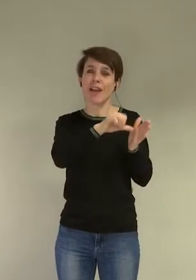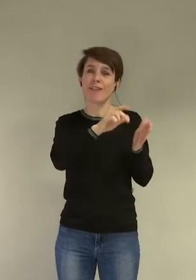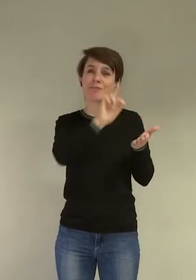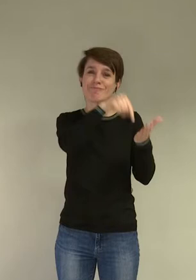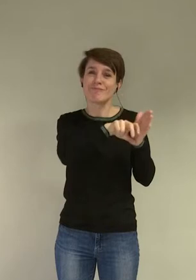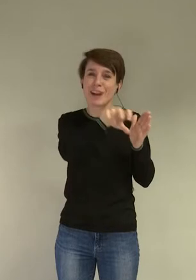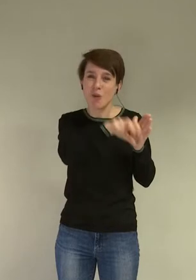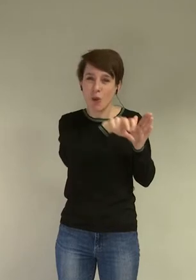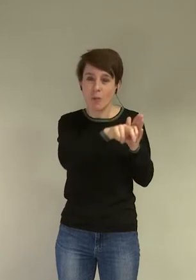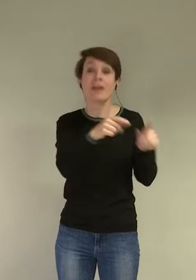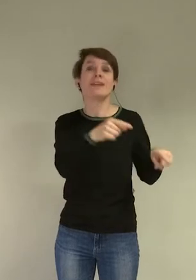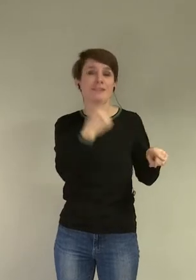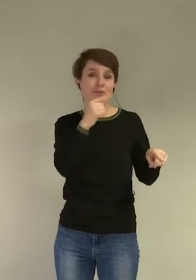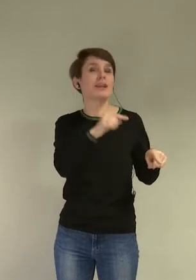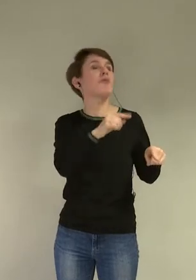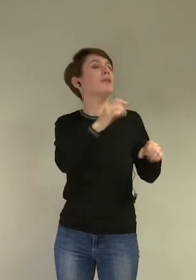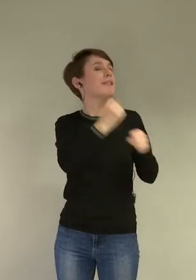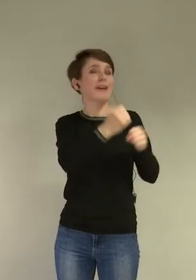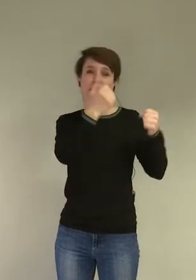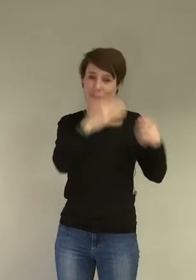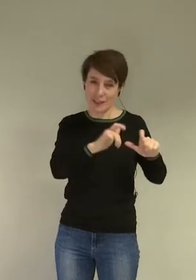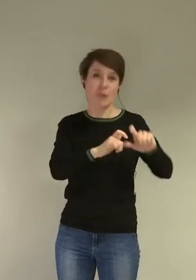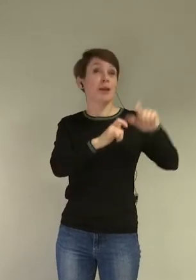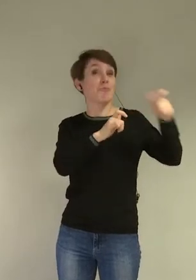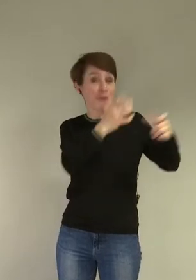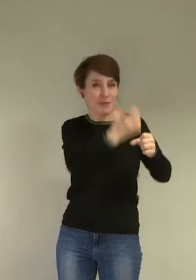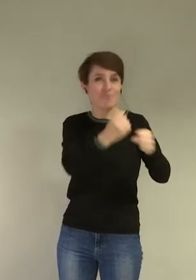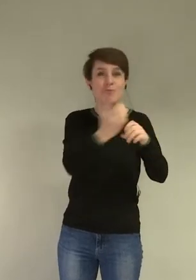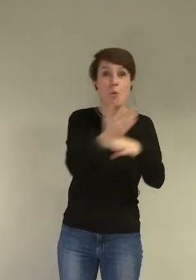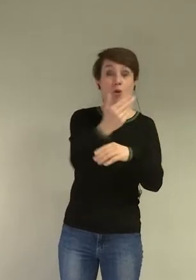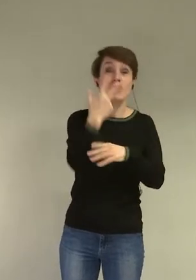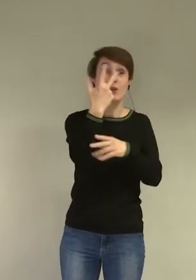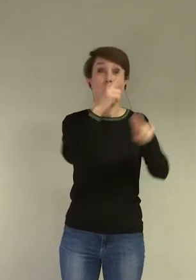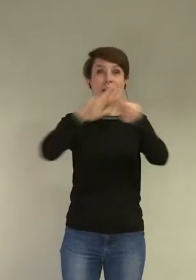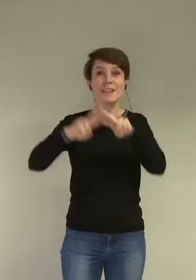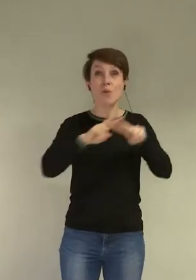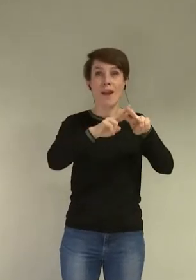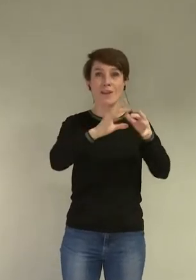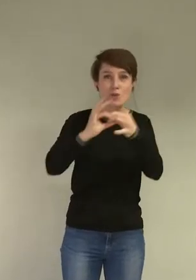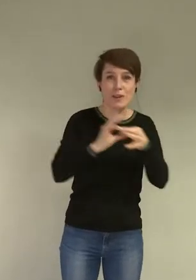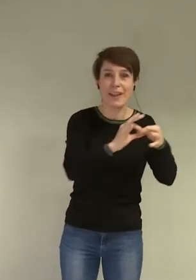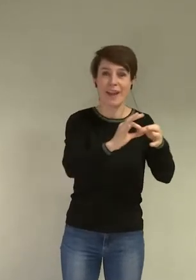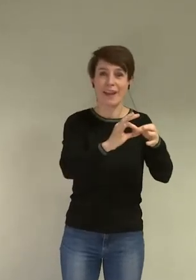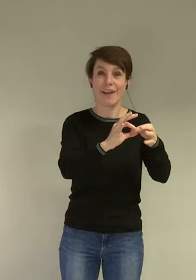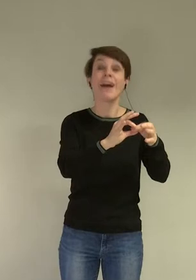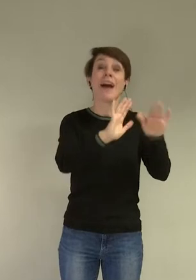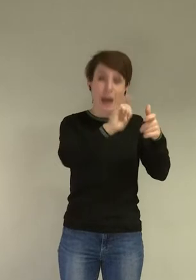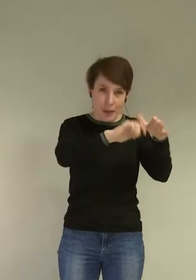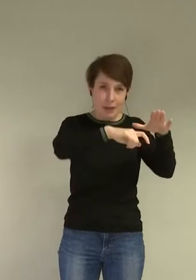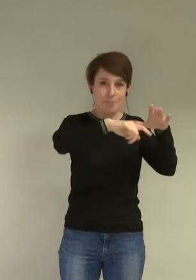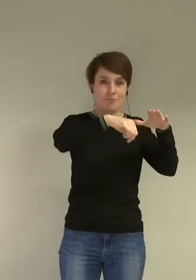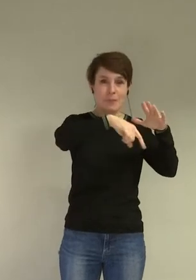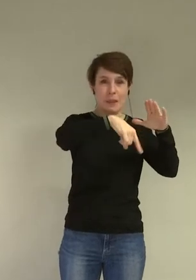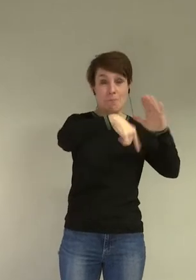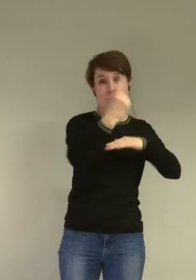son départ de la ville de grenoble le projet trois étoiles solidaire avant de devenir le président de la banque alimentaire de